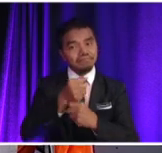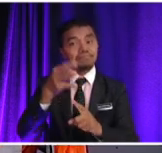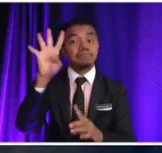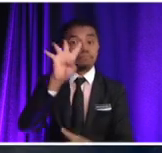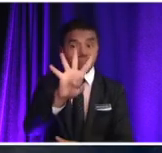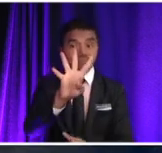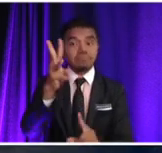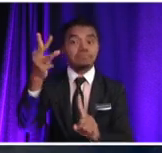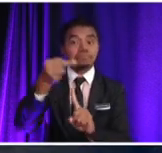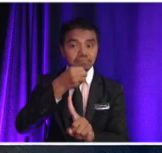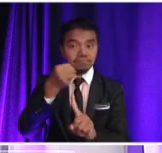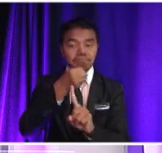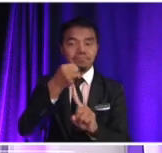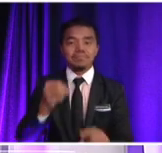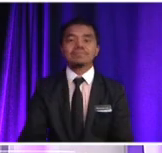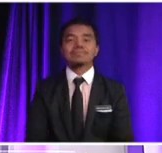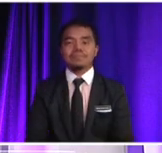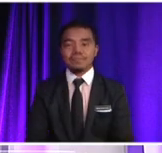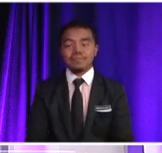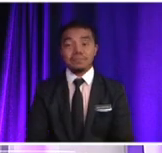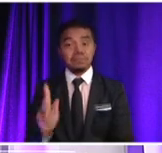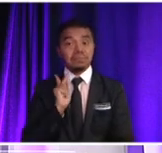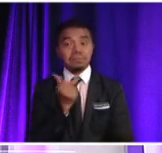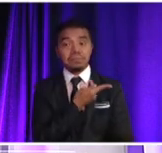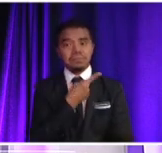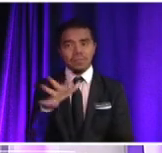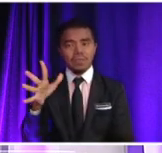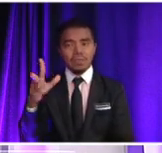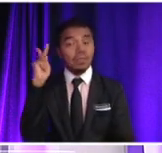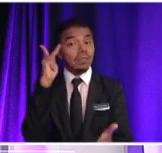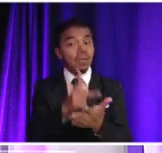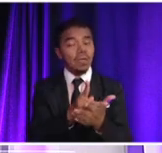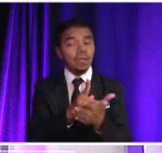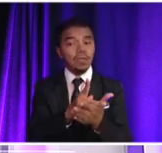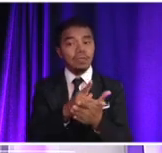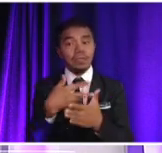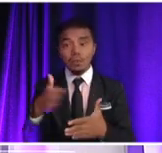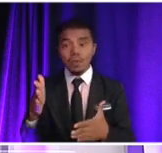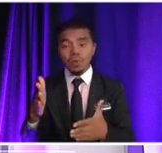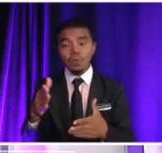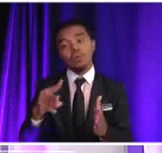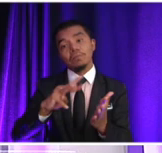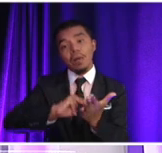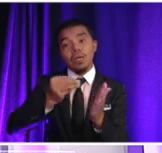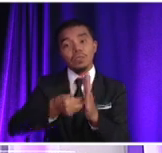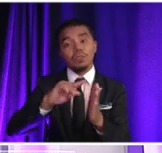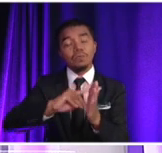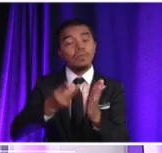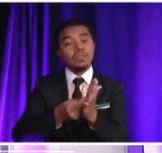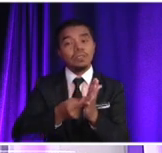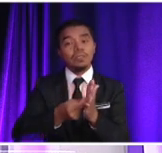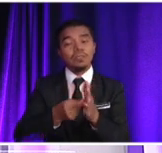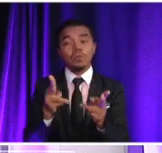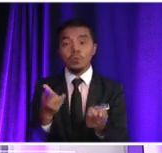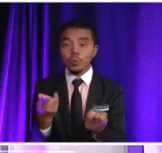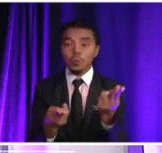dengan betul sekarang kita udah kenapa sih definisi peniage ada Usahawan dan murid-murid telah mencoba menjawab soal-soalan